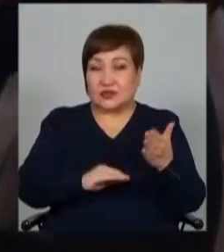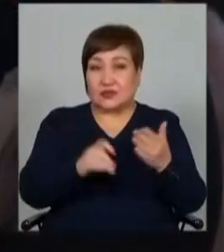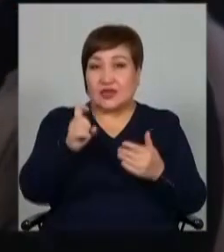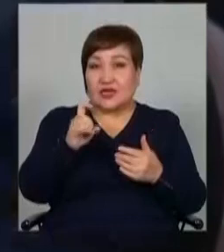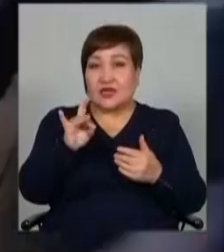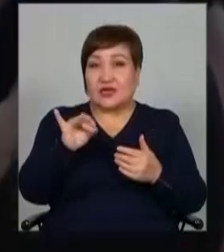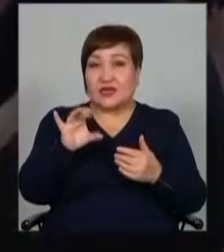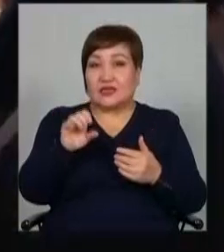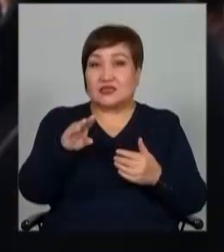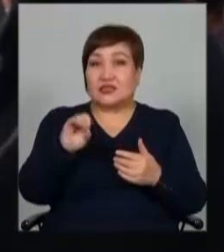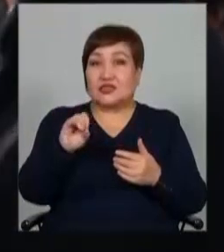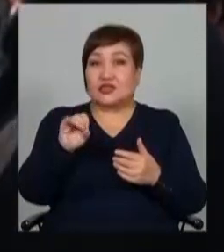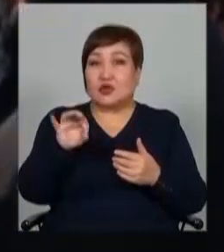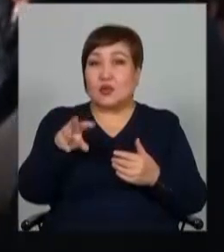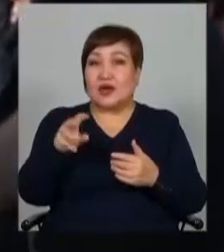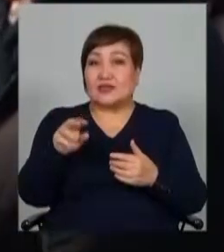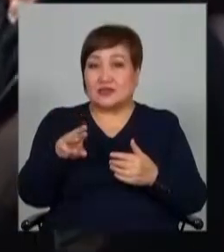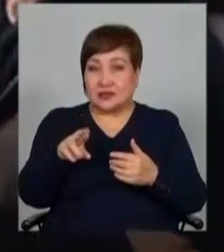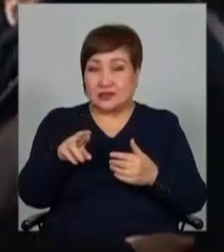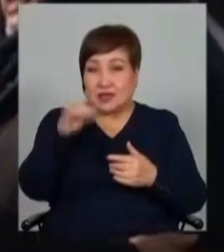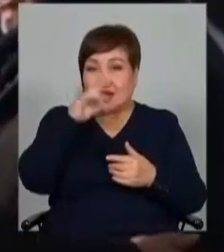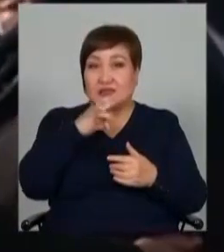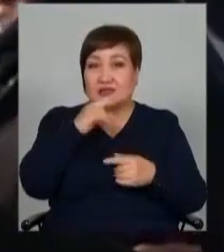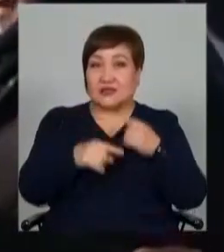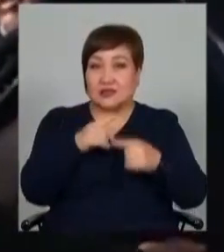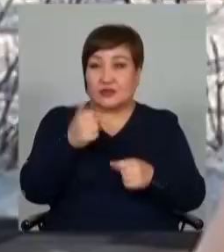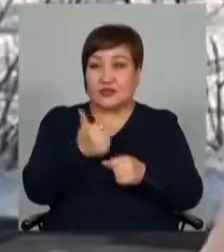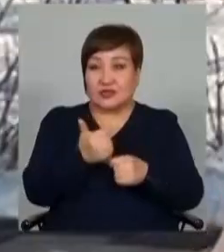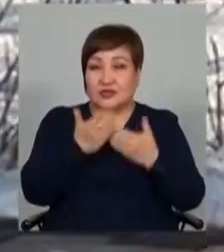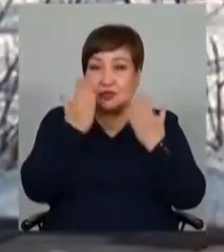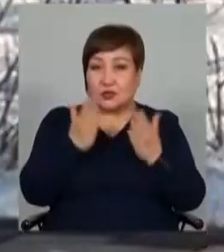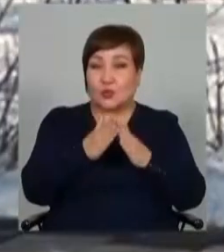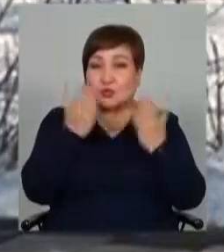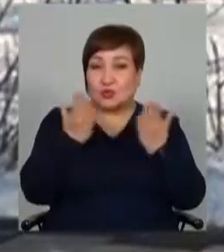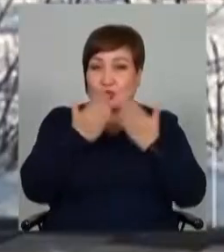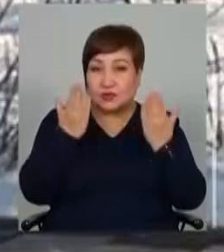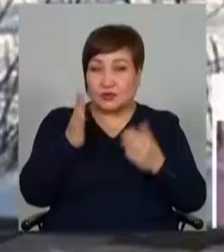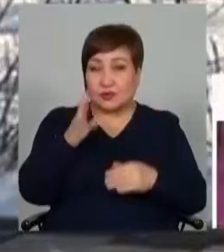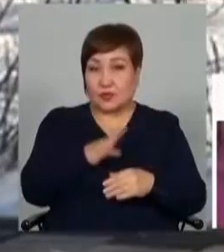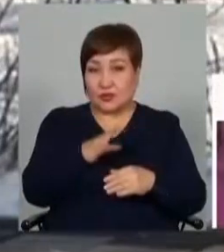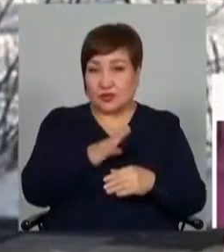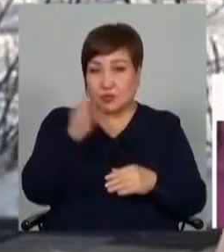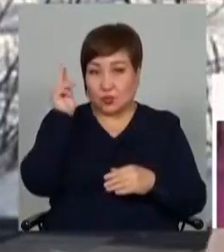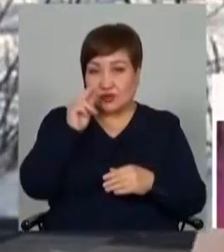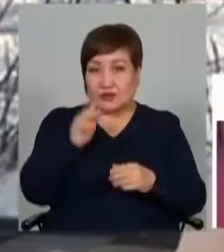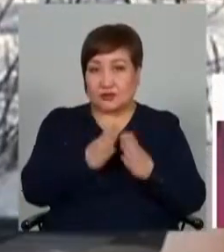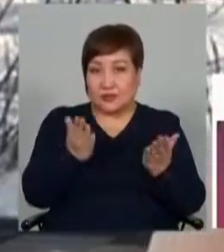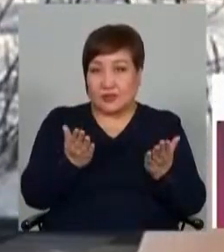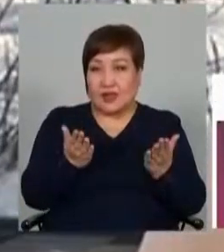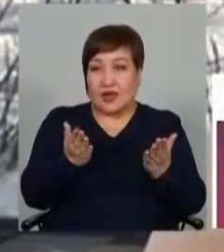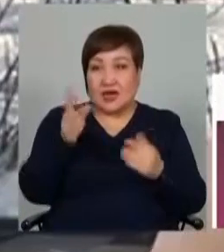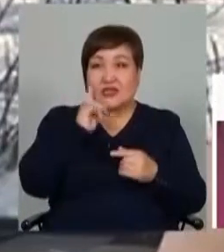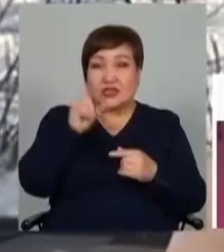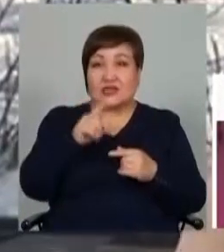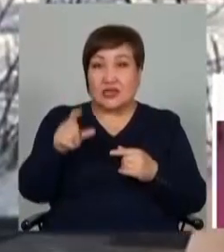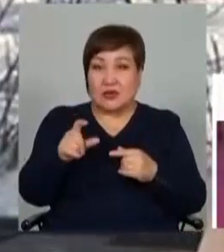хрестоматиясы қазақ тілінің сол негізгі оқулық болды. Жастарымызға білімге құштар ететін,